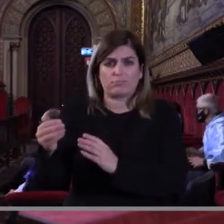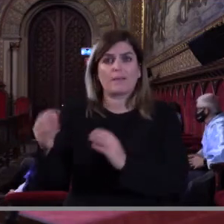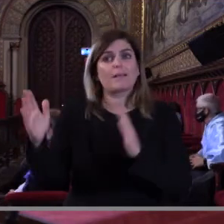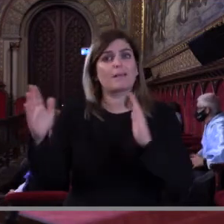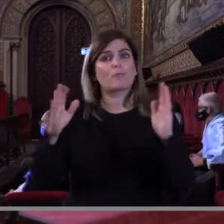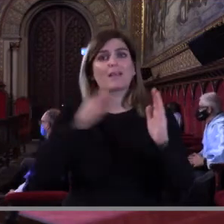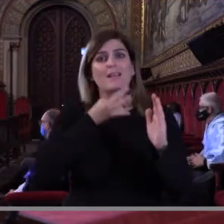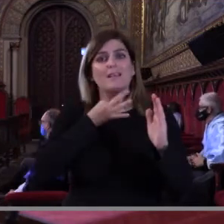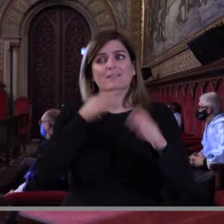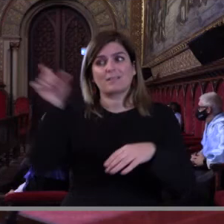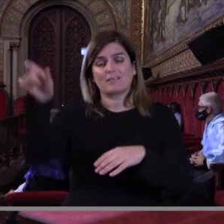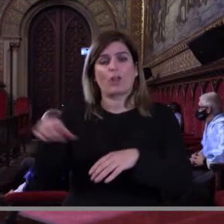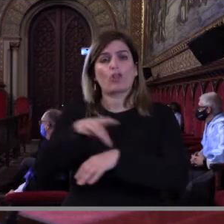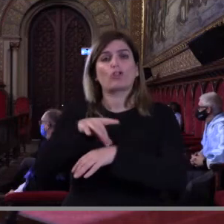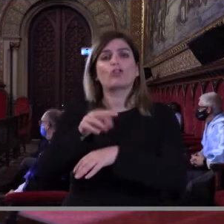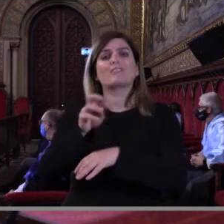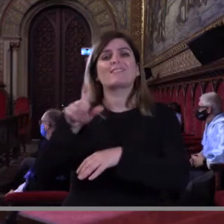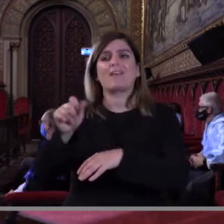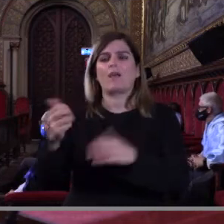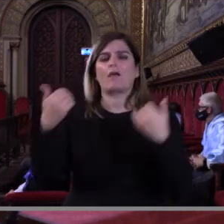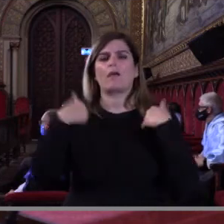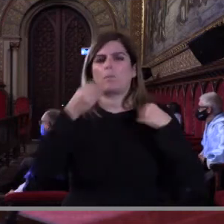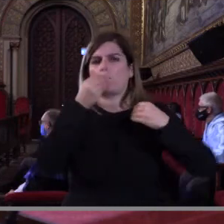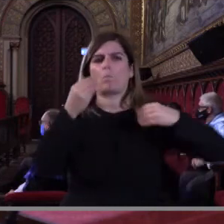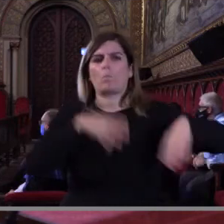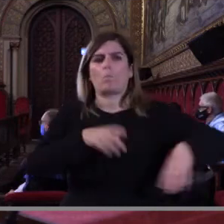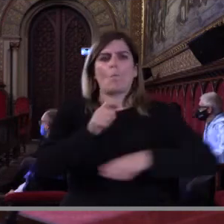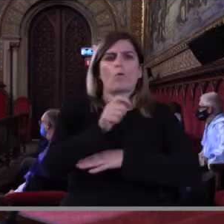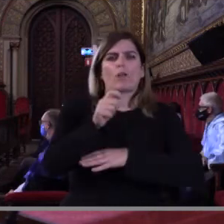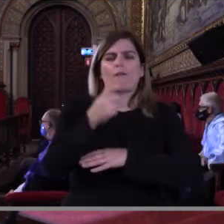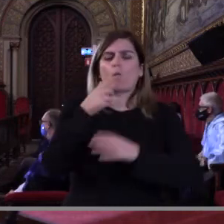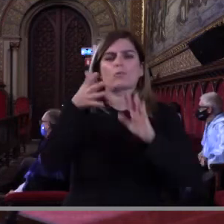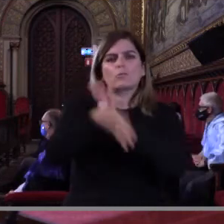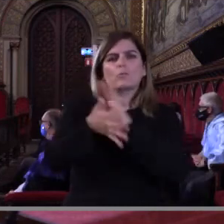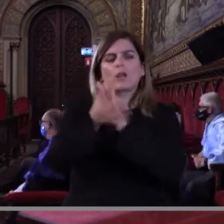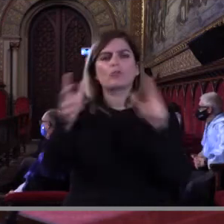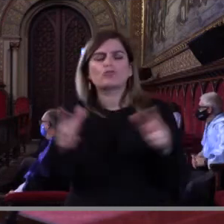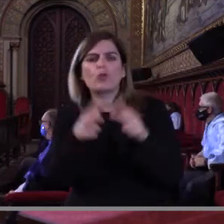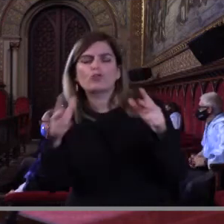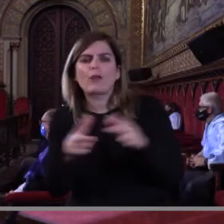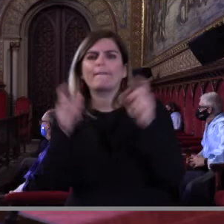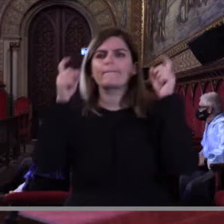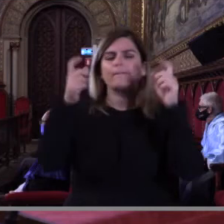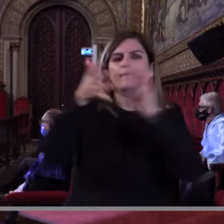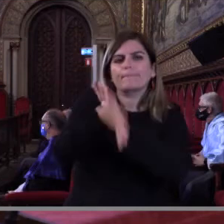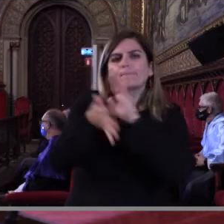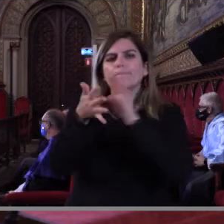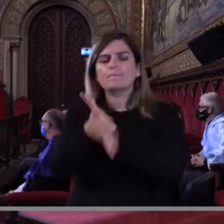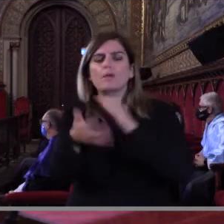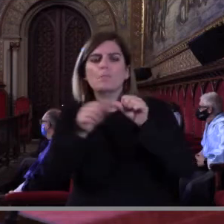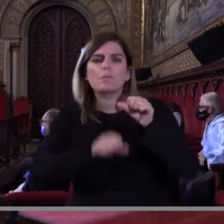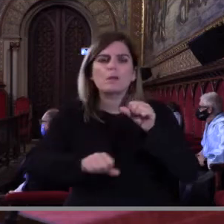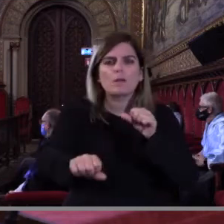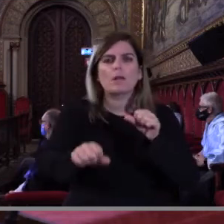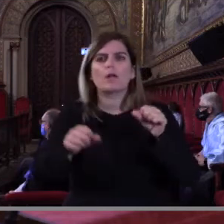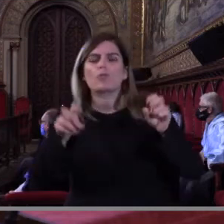portaveu d'excepció que ha explicat al conjunt de la societat, diàriament, de forma molt didàctica, quines eren les pautes d'actuació